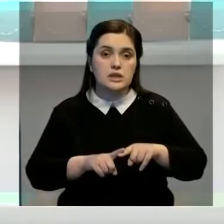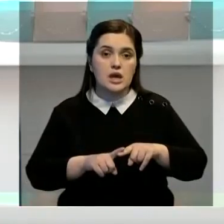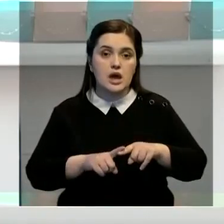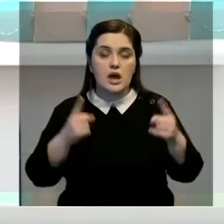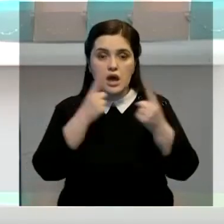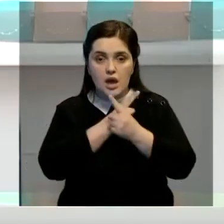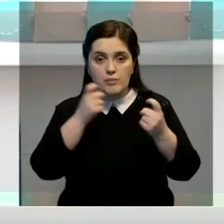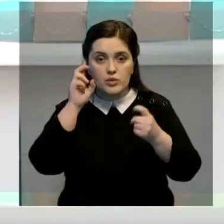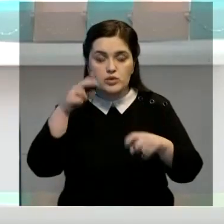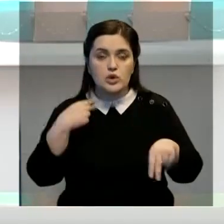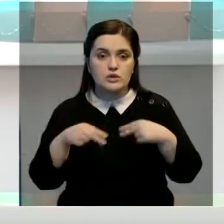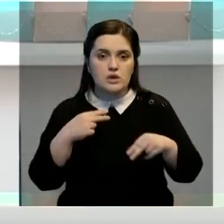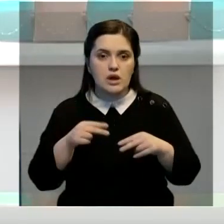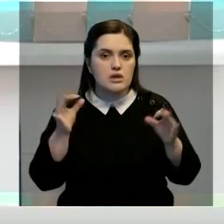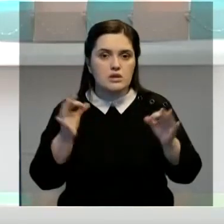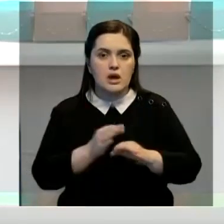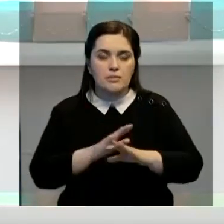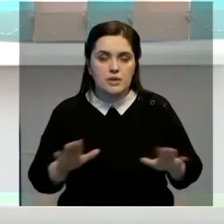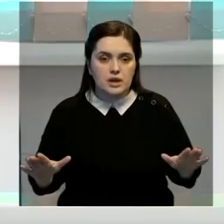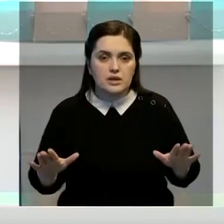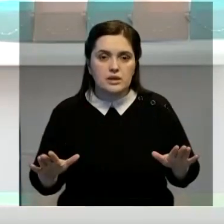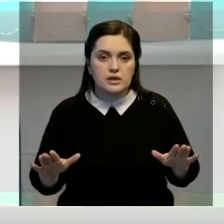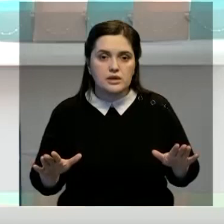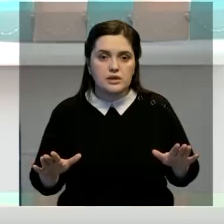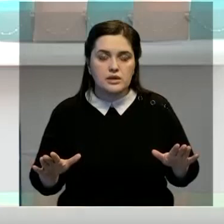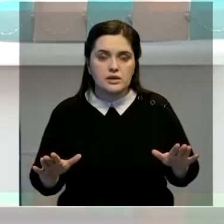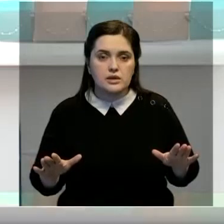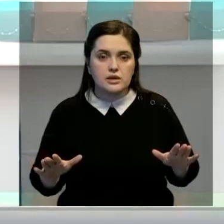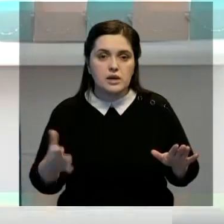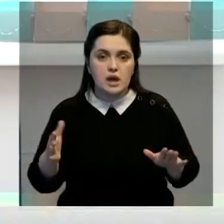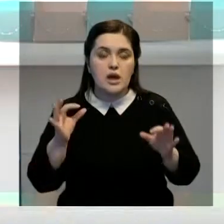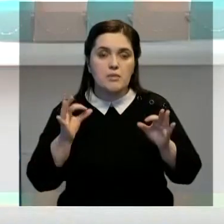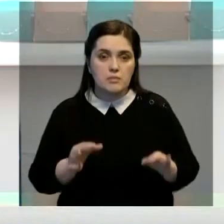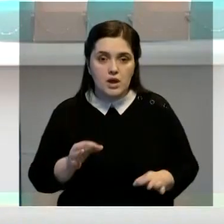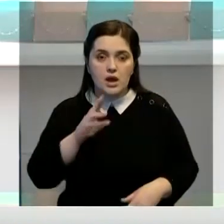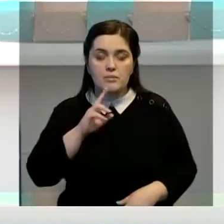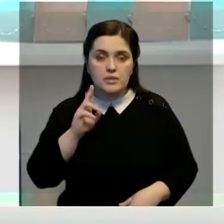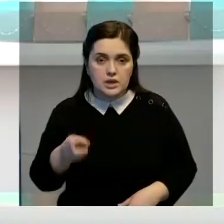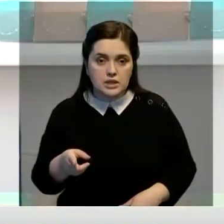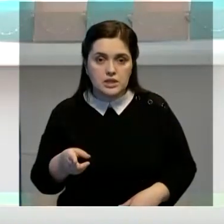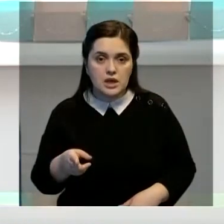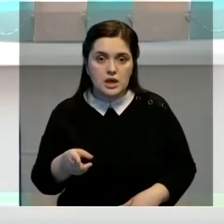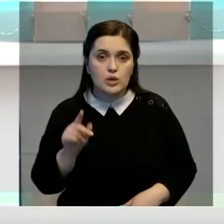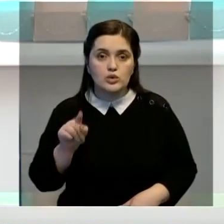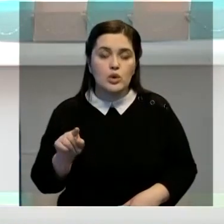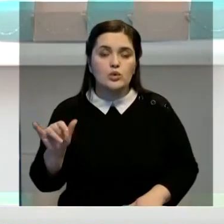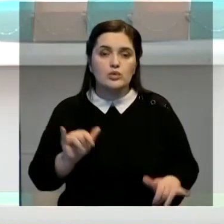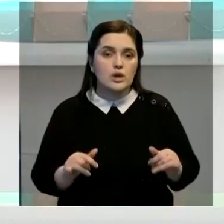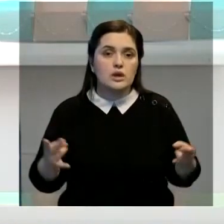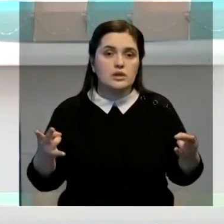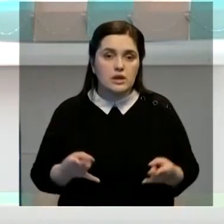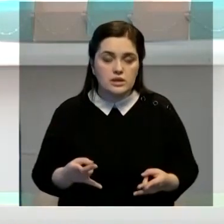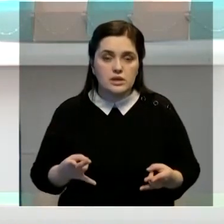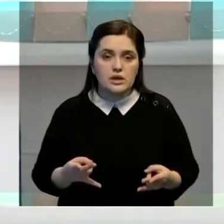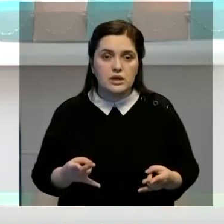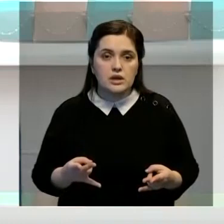объявила государственный закуп, будет неправильно. Поэтому они правильно обратились оттуда, куда надо.